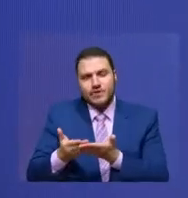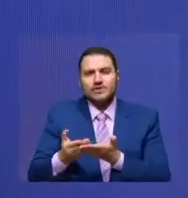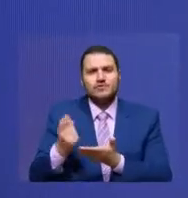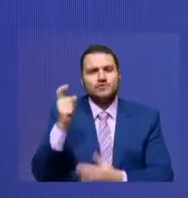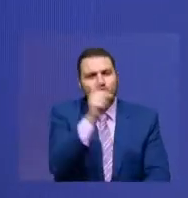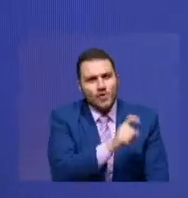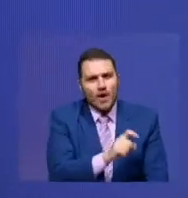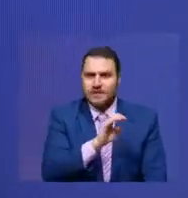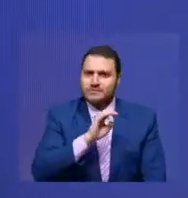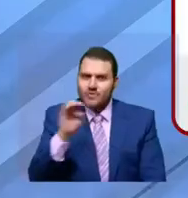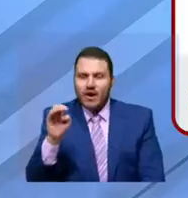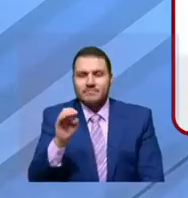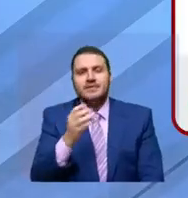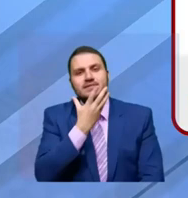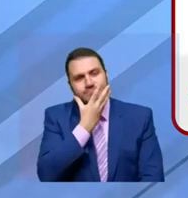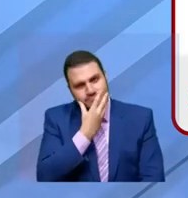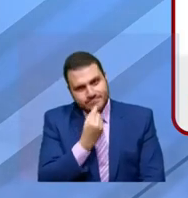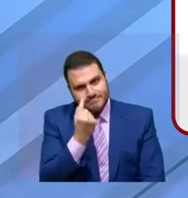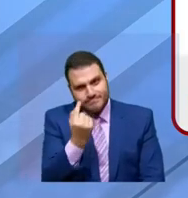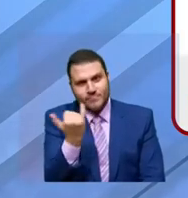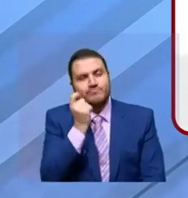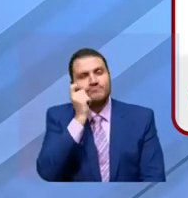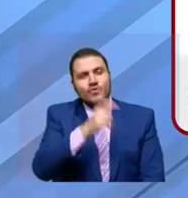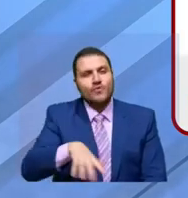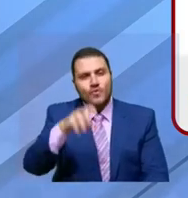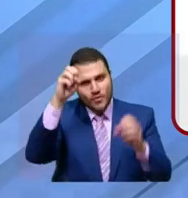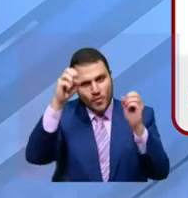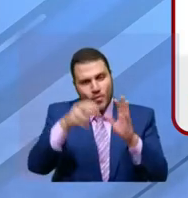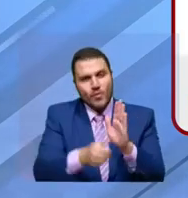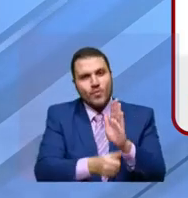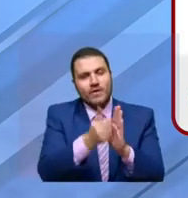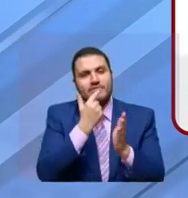استفساراتكم، فنتمنى التوفيق للجميع.